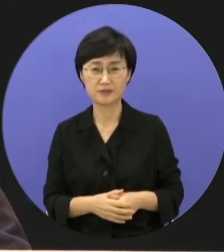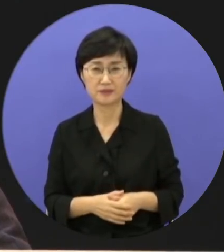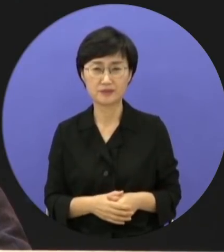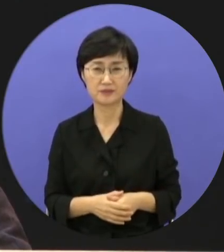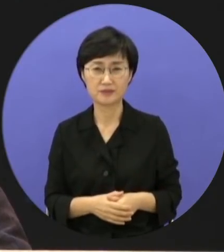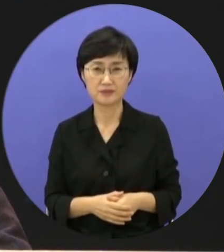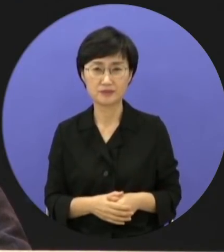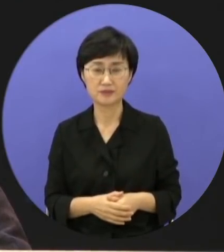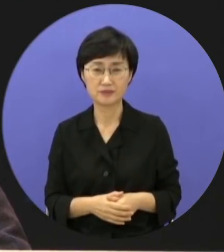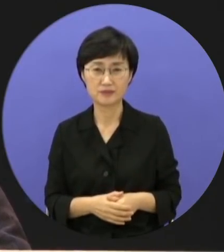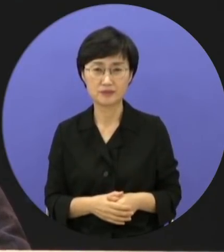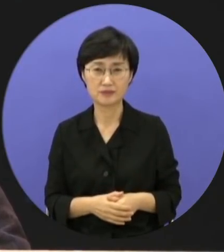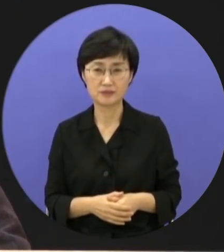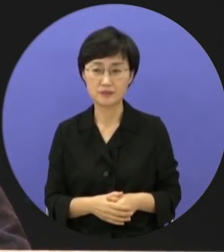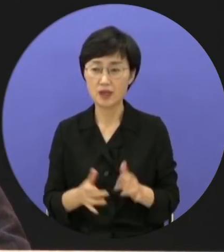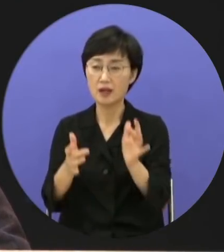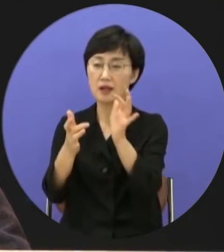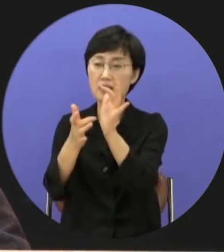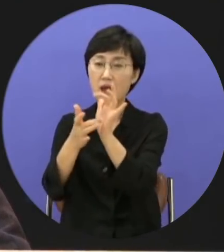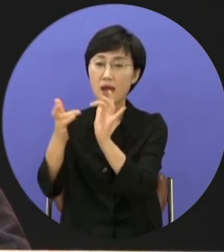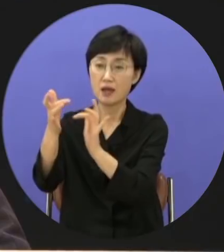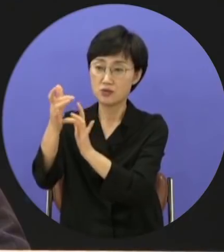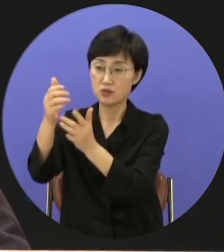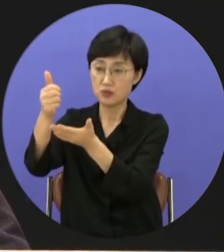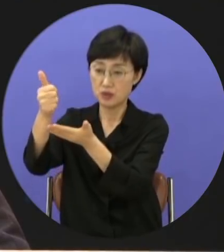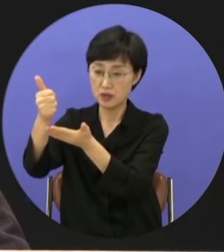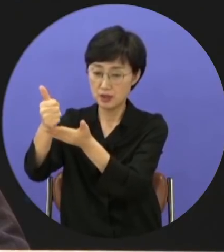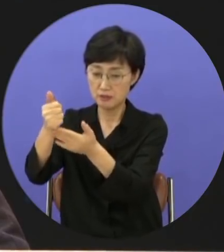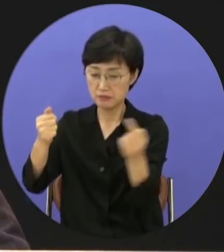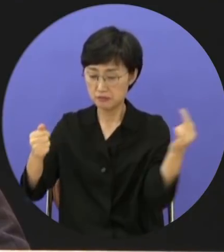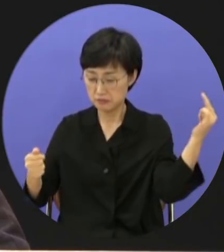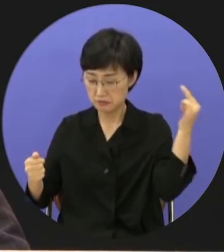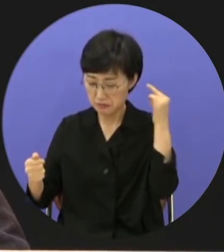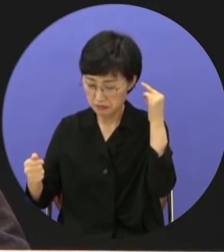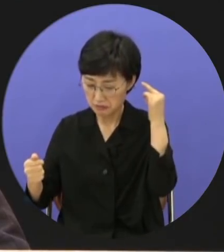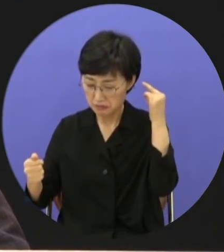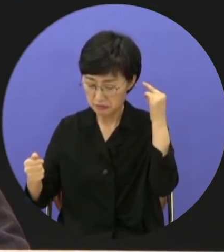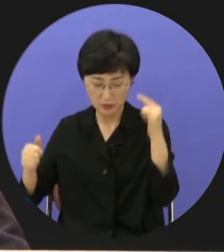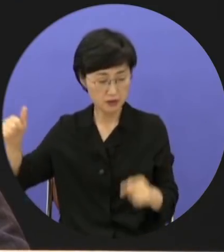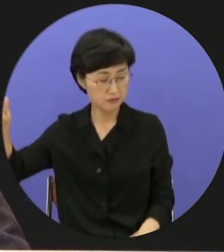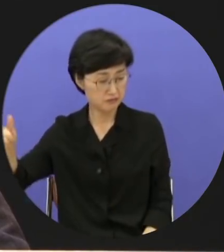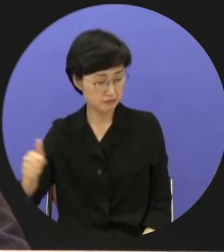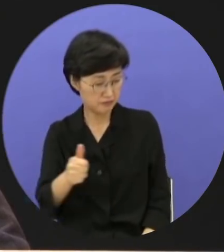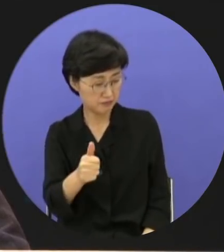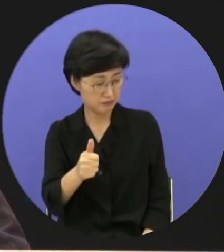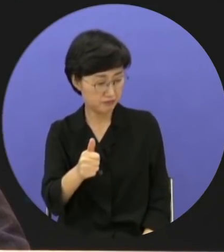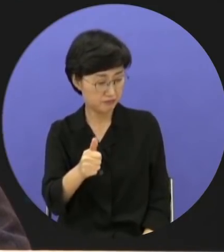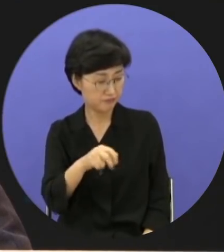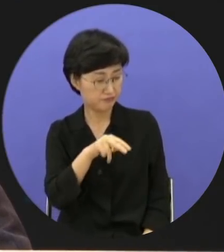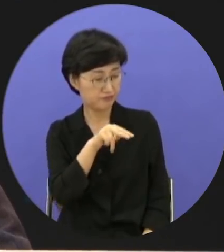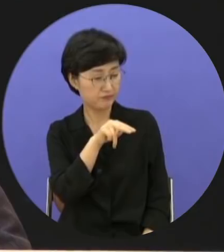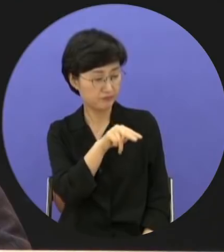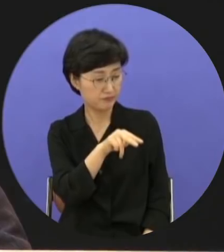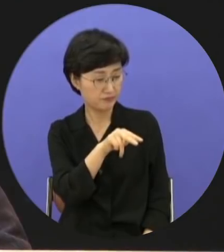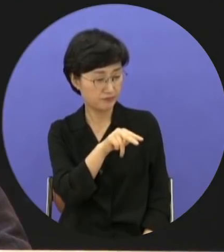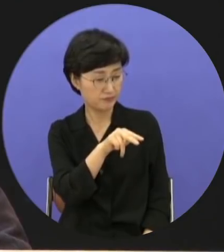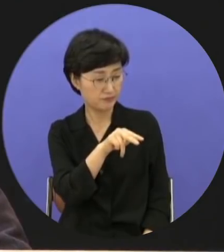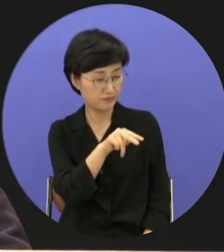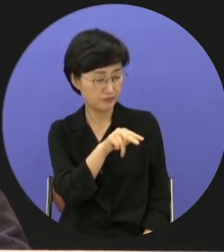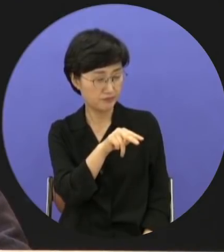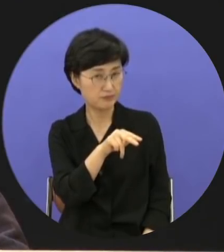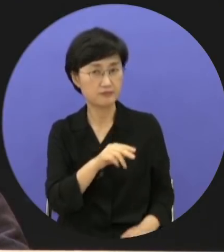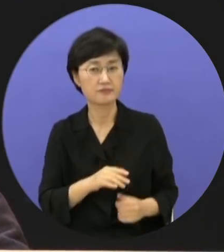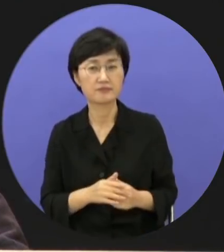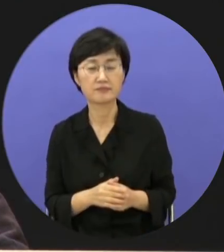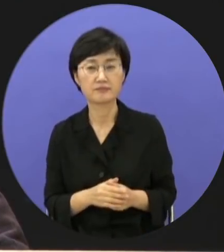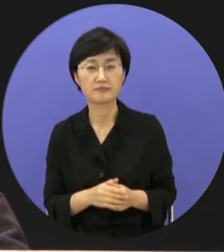down. 예수님께서는 바디메오 앞에 걸음을 멈추셨습니다. But Jesus stopped in his